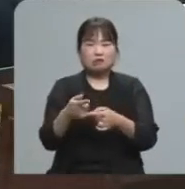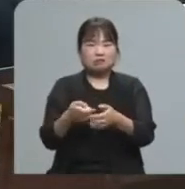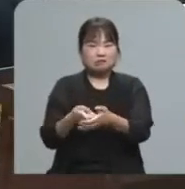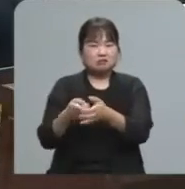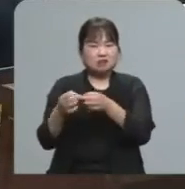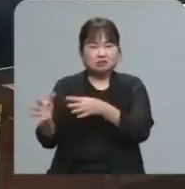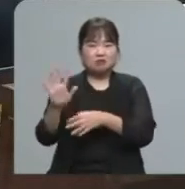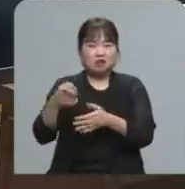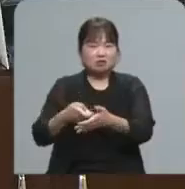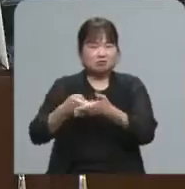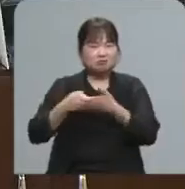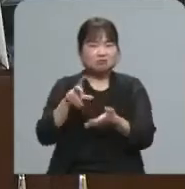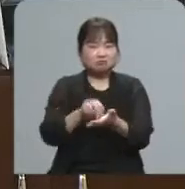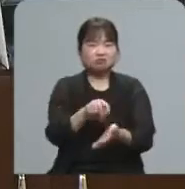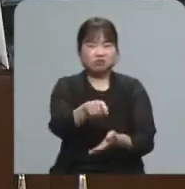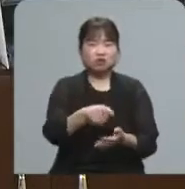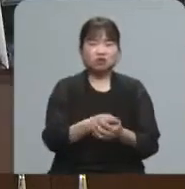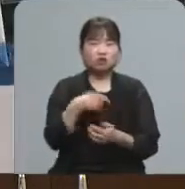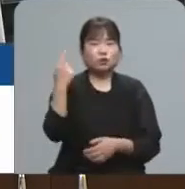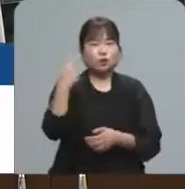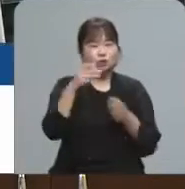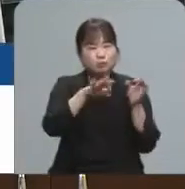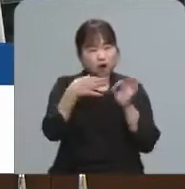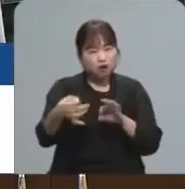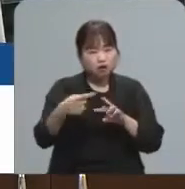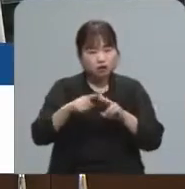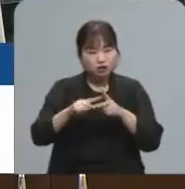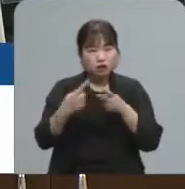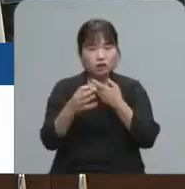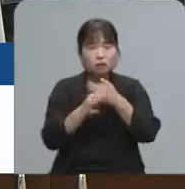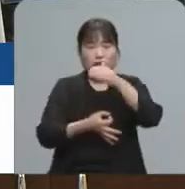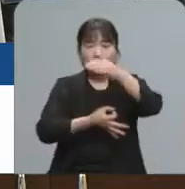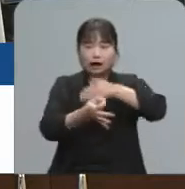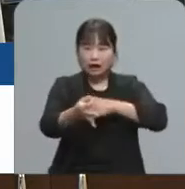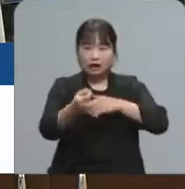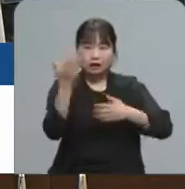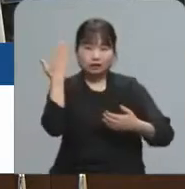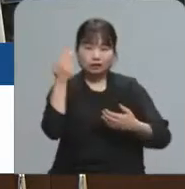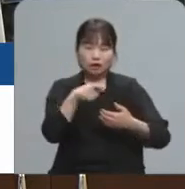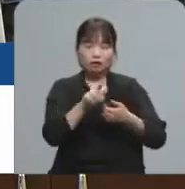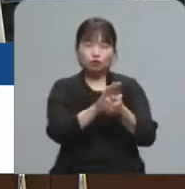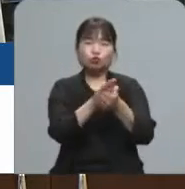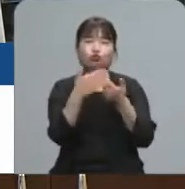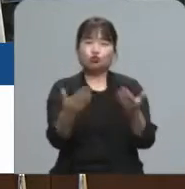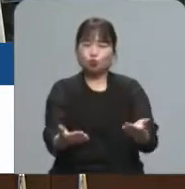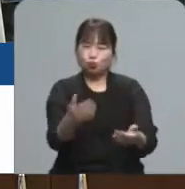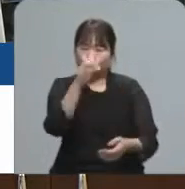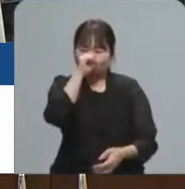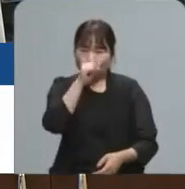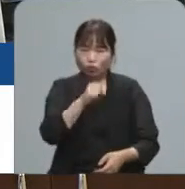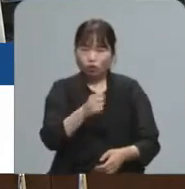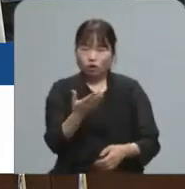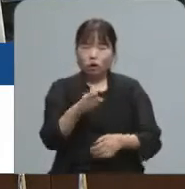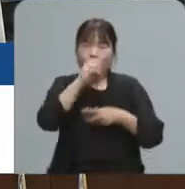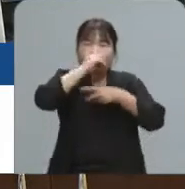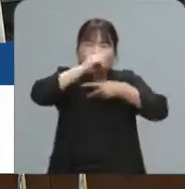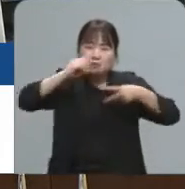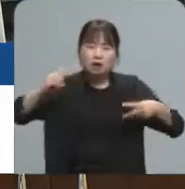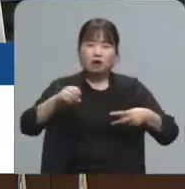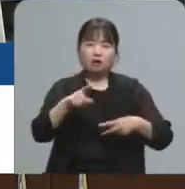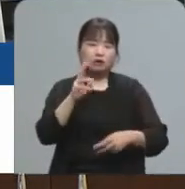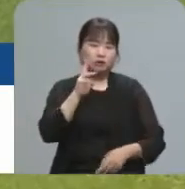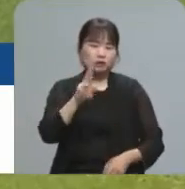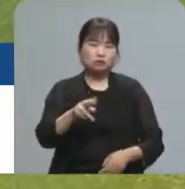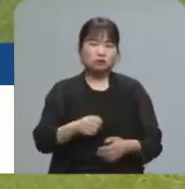때문입니다. 요금을 할인을 해준다든지 아니면 장학생들한테 그 지원을 해준다든지 지금 충주에서는 전혀 그런 일들이 일어나지 않고